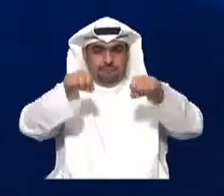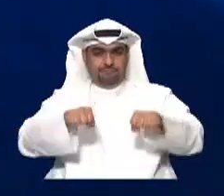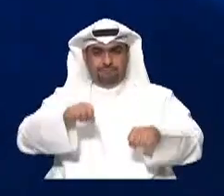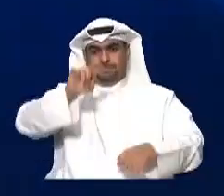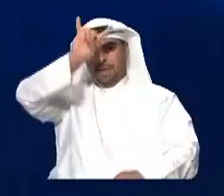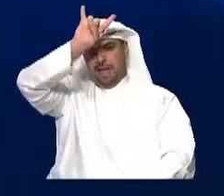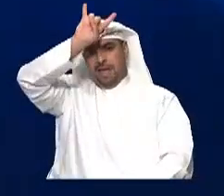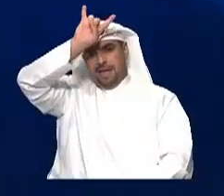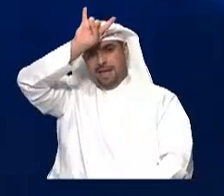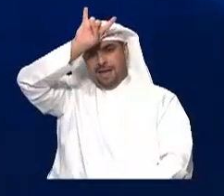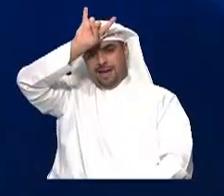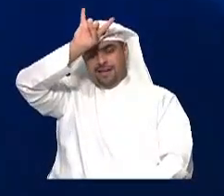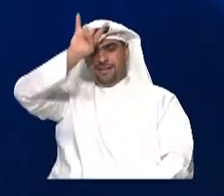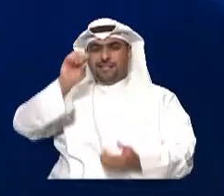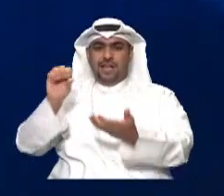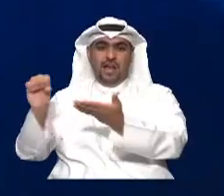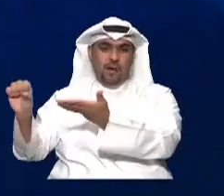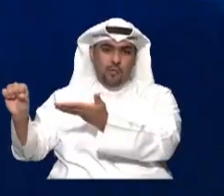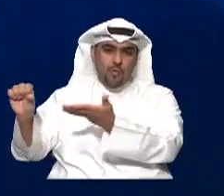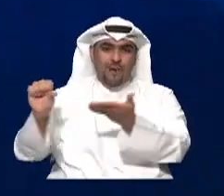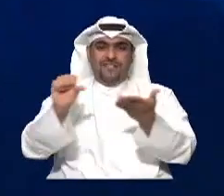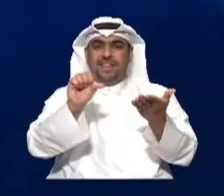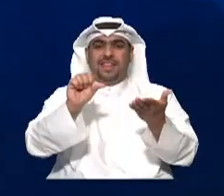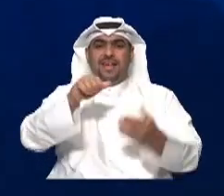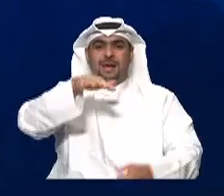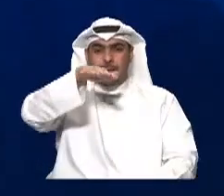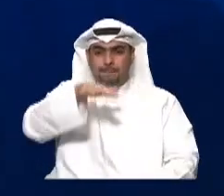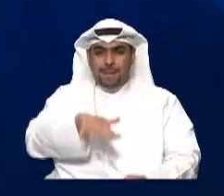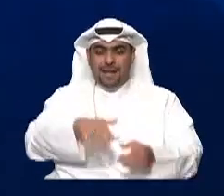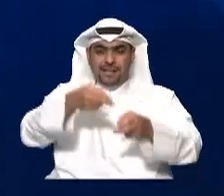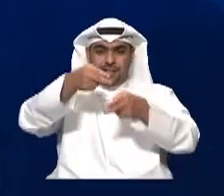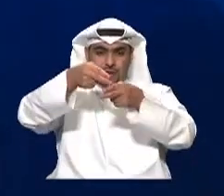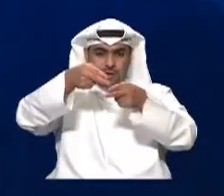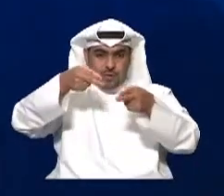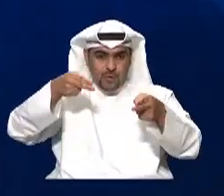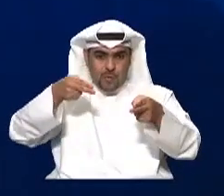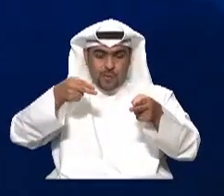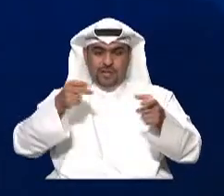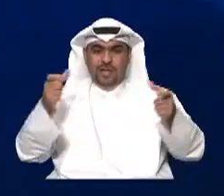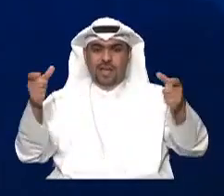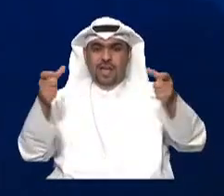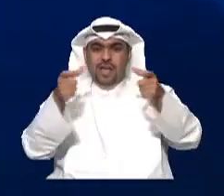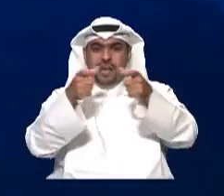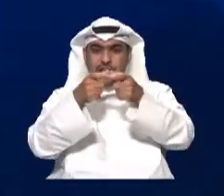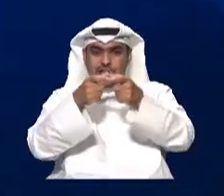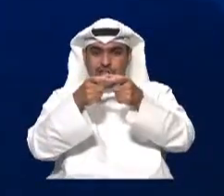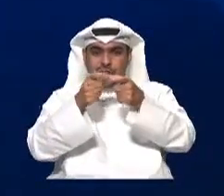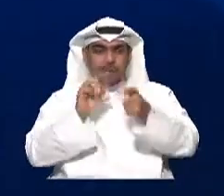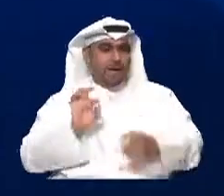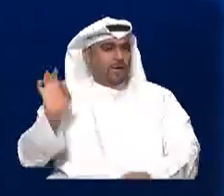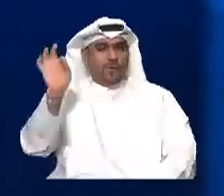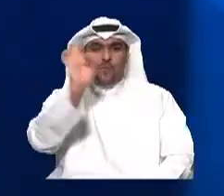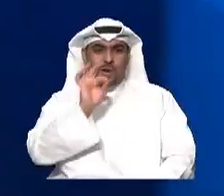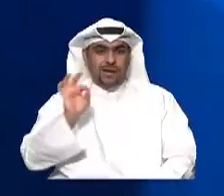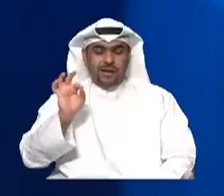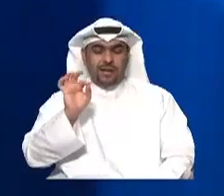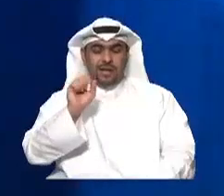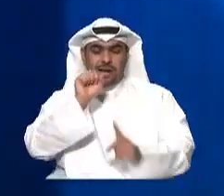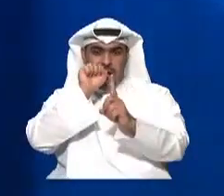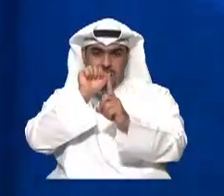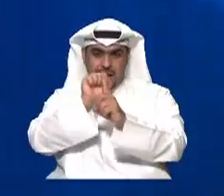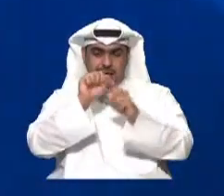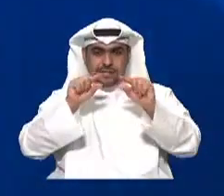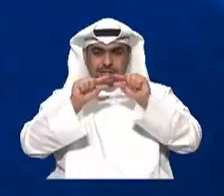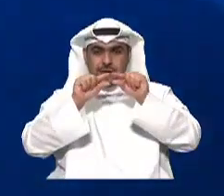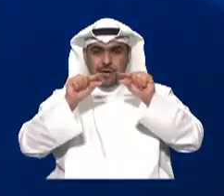الوزراء وفد دولة الكويت المشارك في أعمال الاجتماع الوزاري الخاص بأفغانستان والذي عقد اليوم عبر